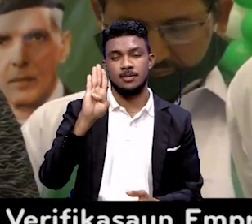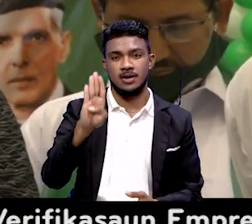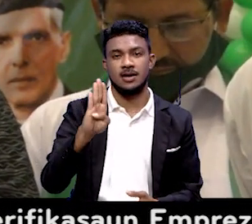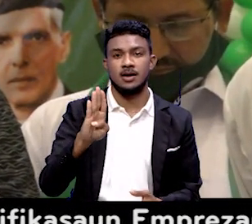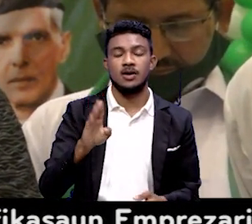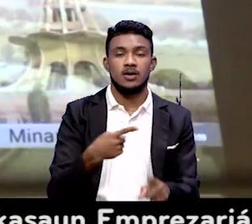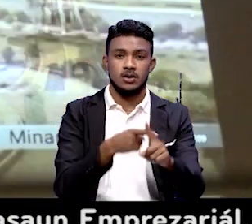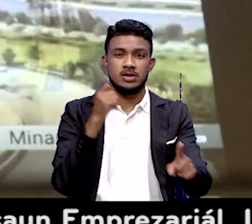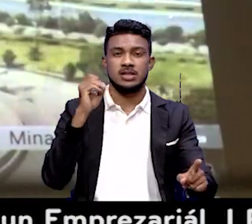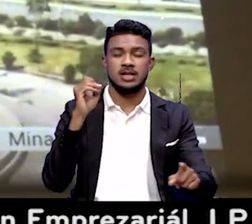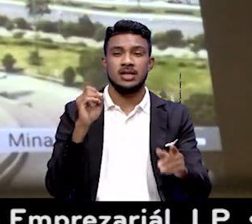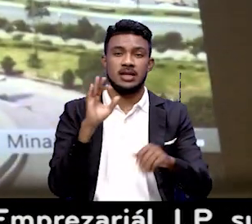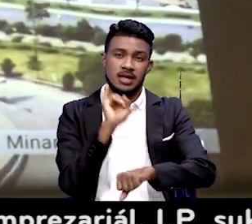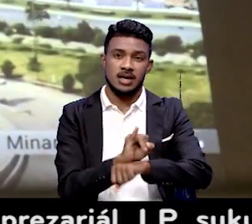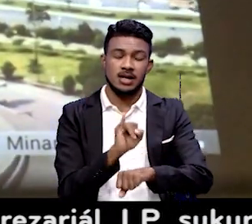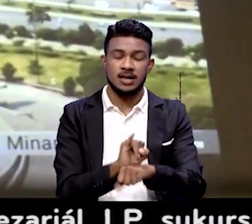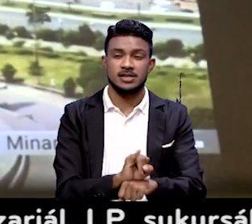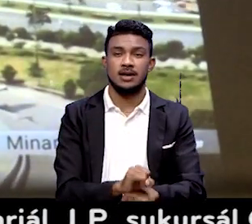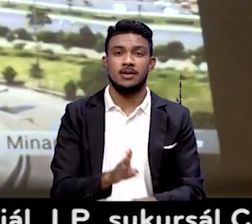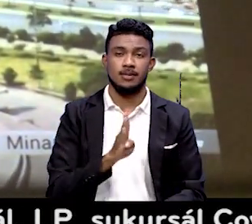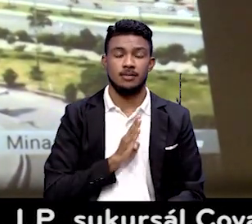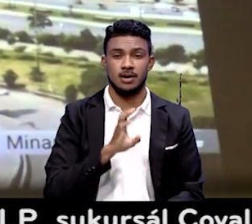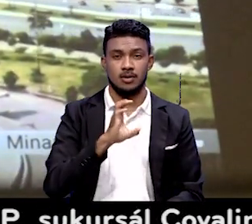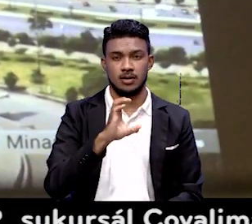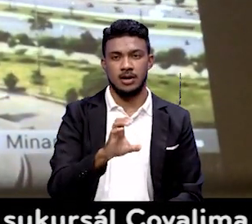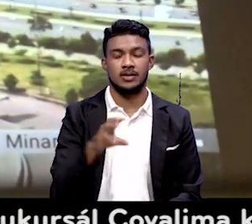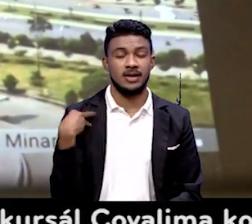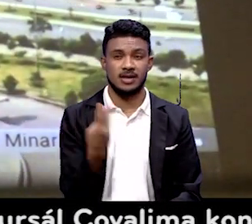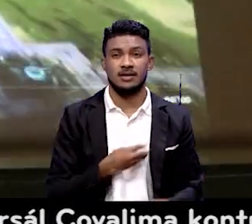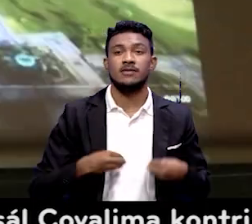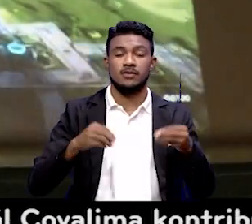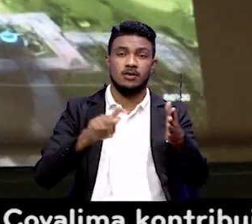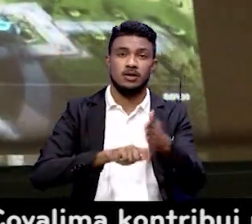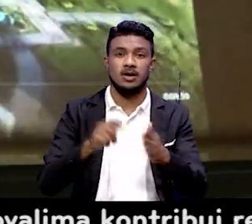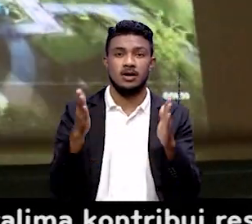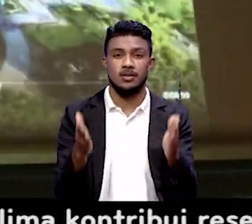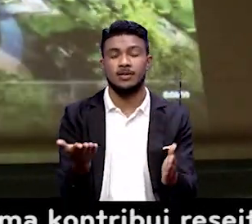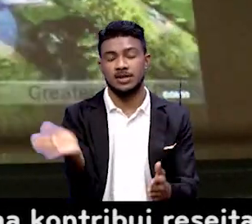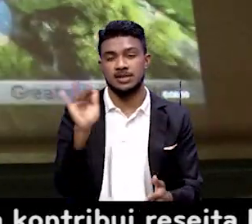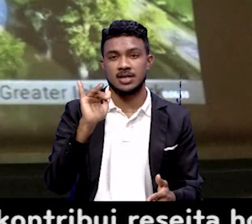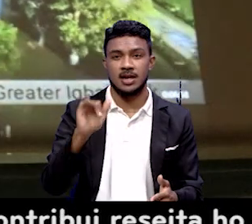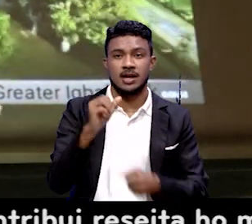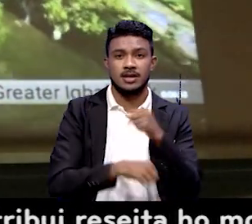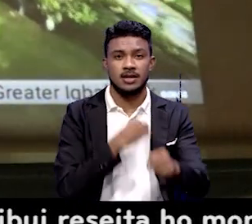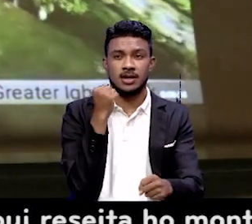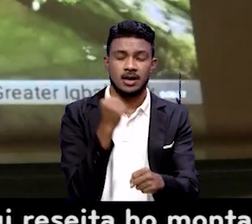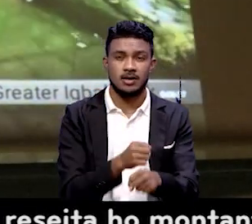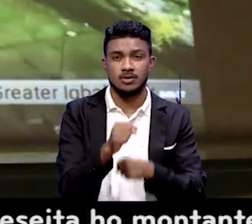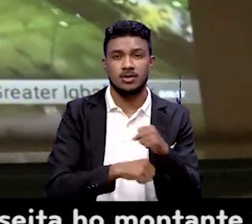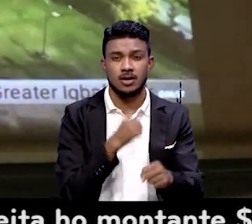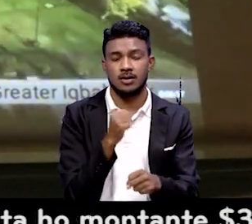gereja, sekolah gereja dari Baukau, kita training untuk mereka. Setiap tahun ini hampir 20-30